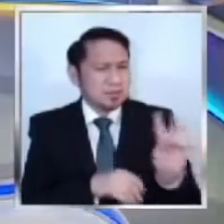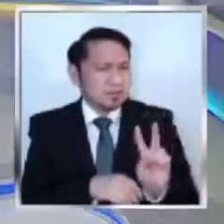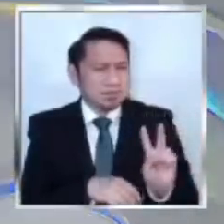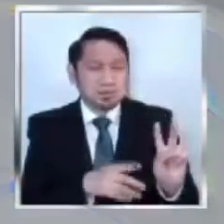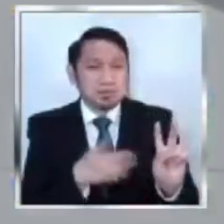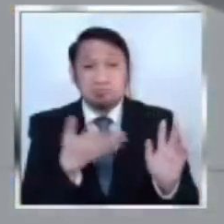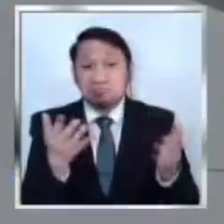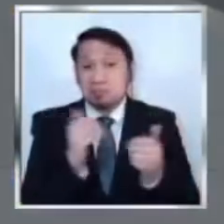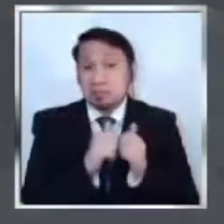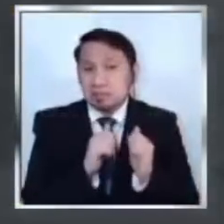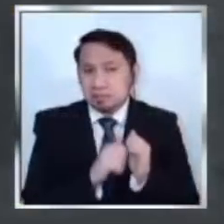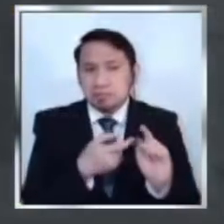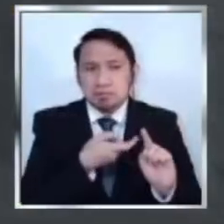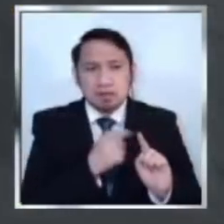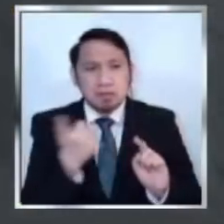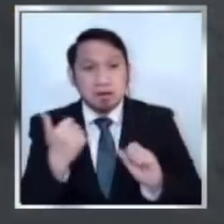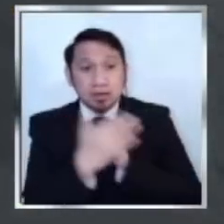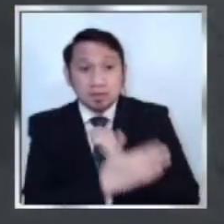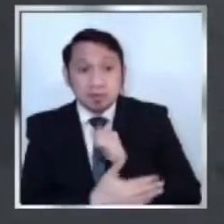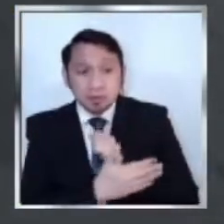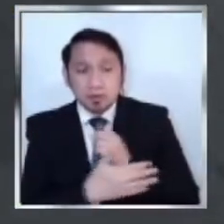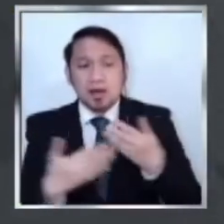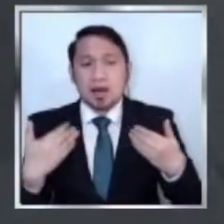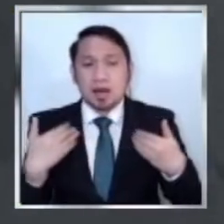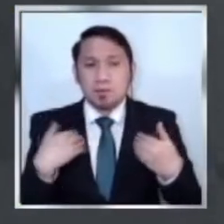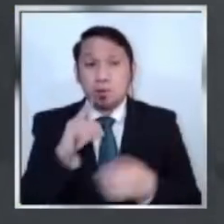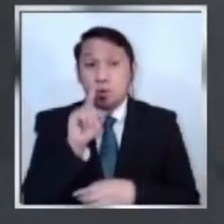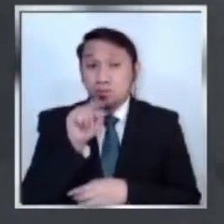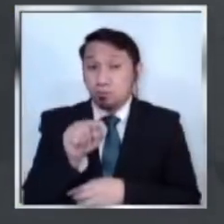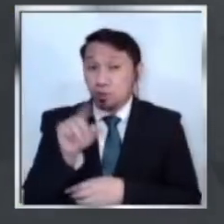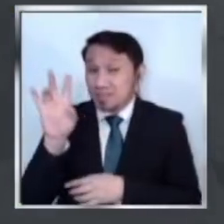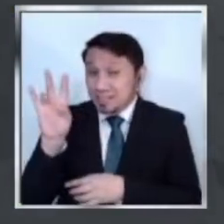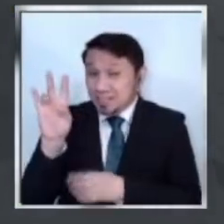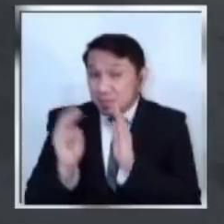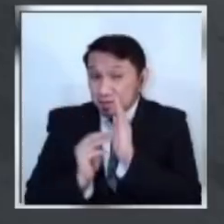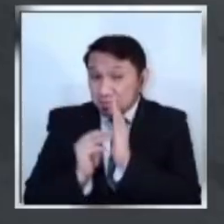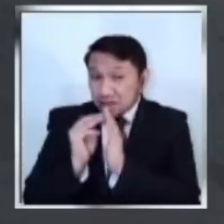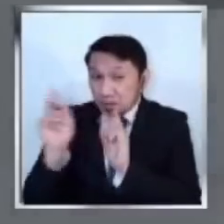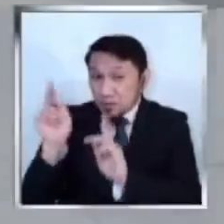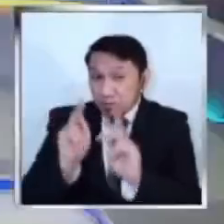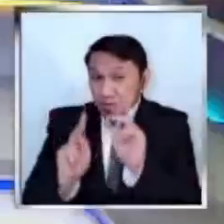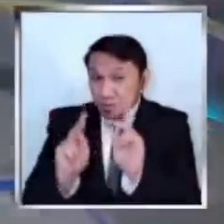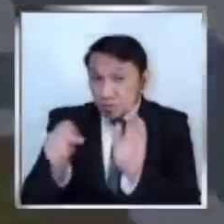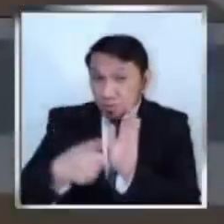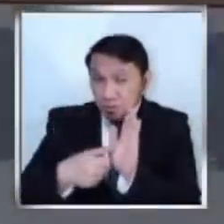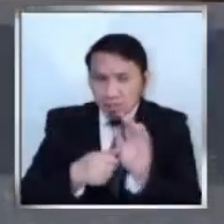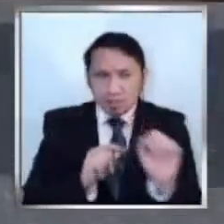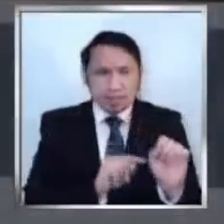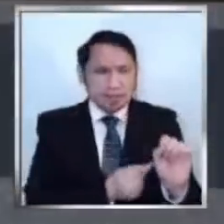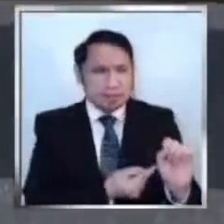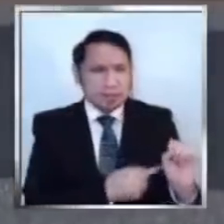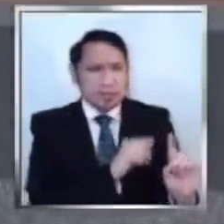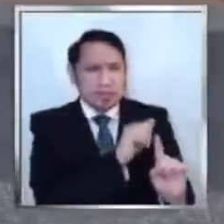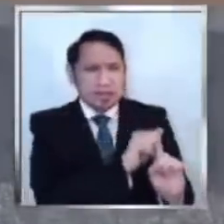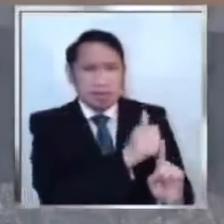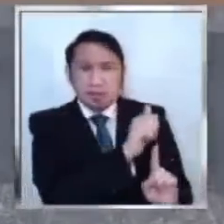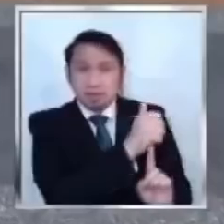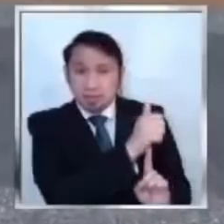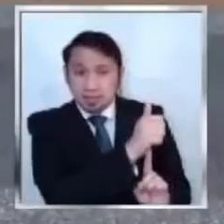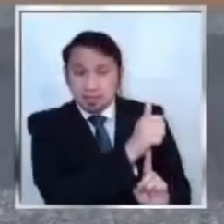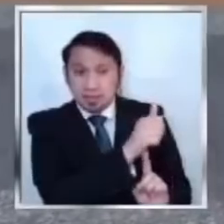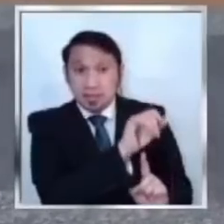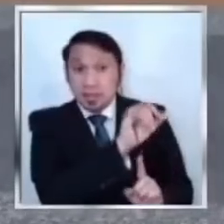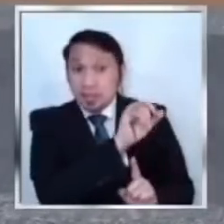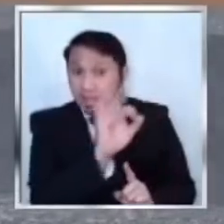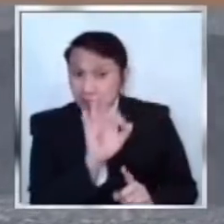abroad kung saan merong 1.7 million registered voters. April 10 sila nagsimulang bumoto pero kung may hindi pa